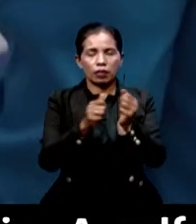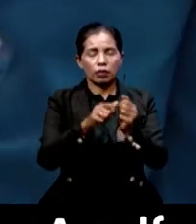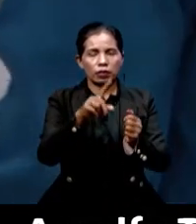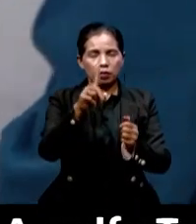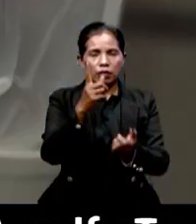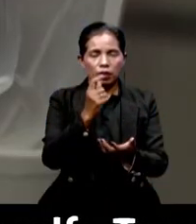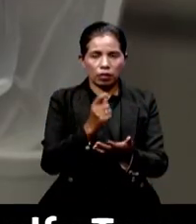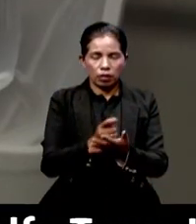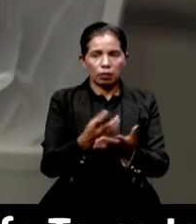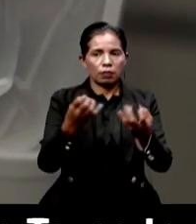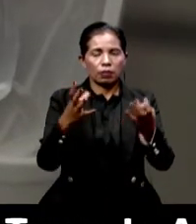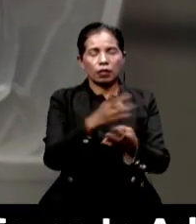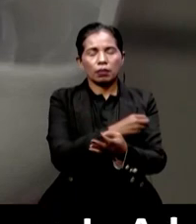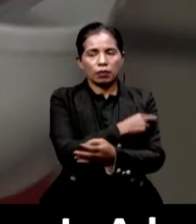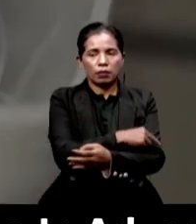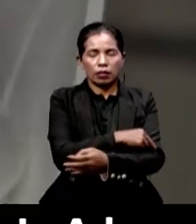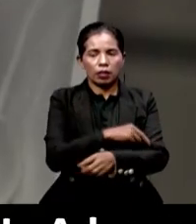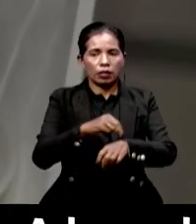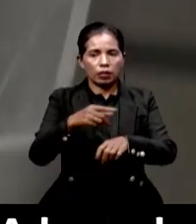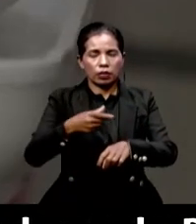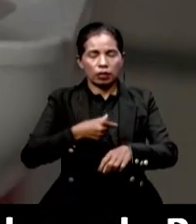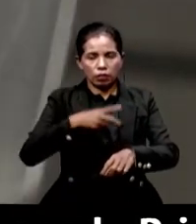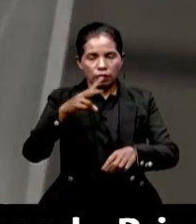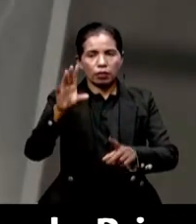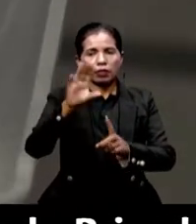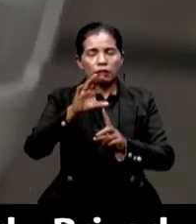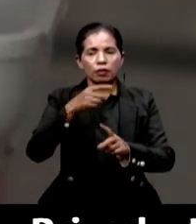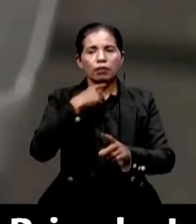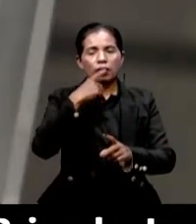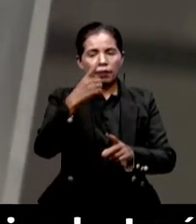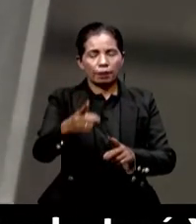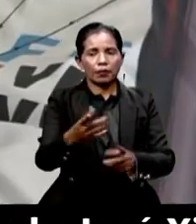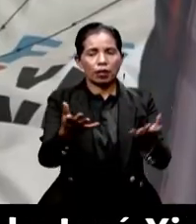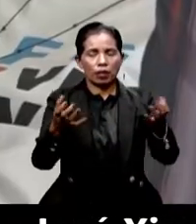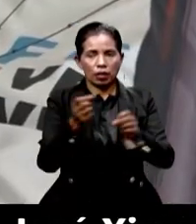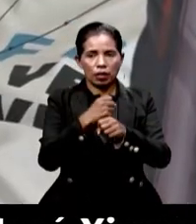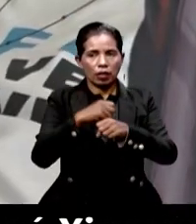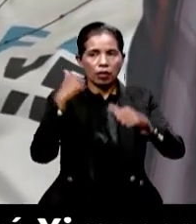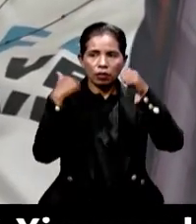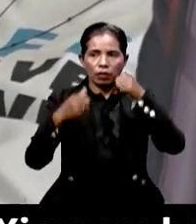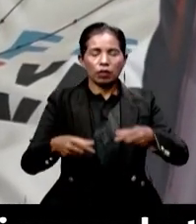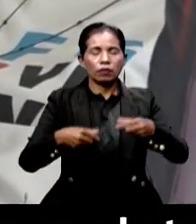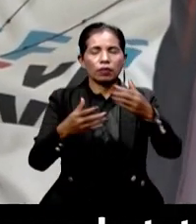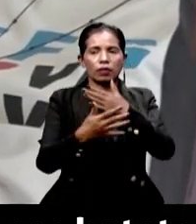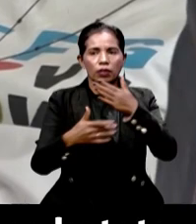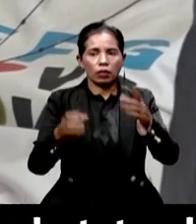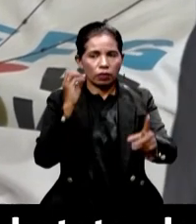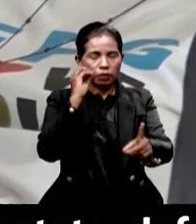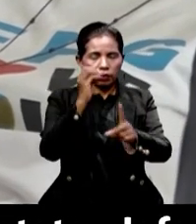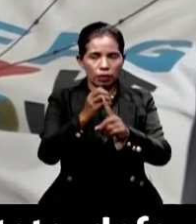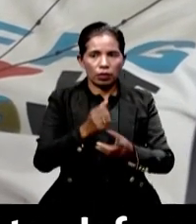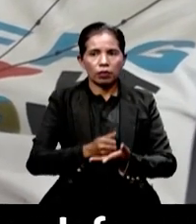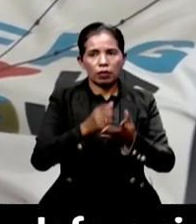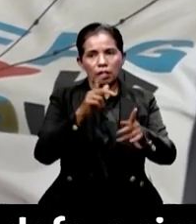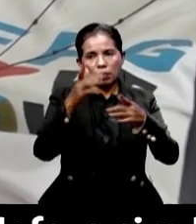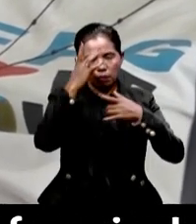sangue Hospital Nacional Gui du Valadares. Sefi Ferdon Fit Net Global hteten inisiativa halau atividade doação ran ne ho objetivo atu ajuda